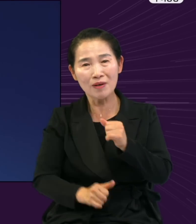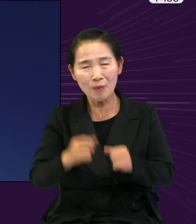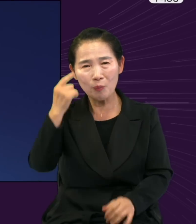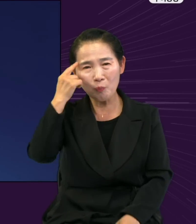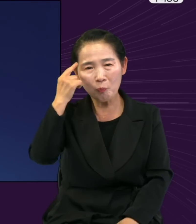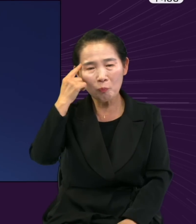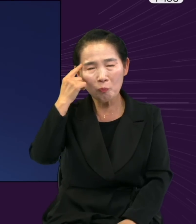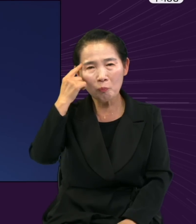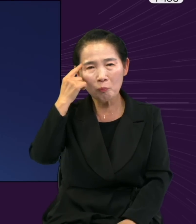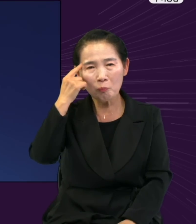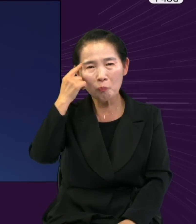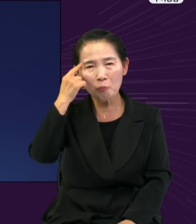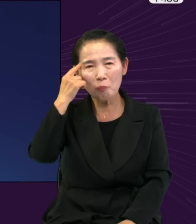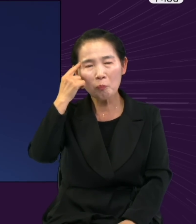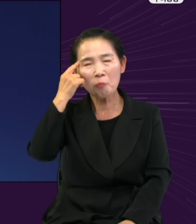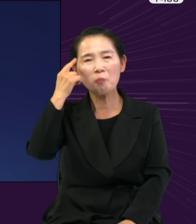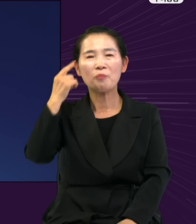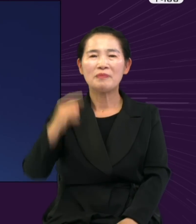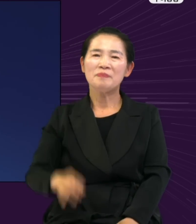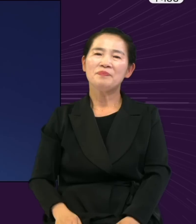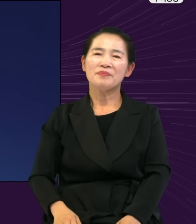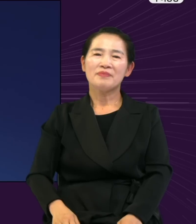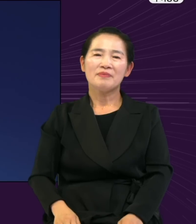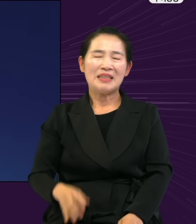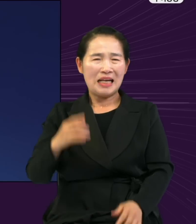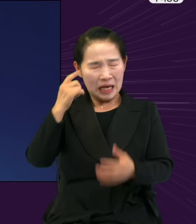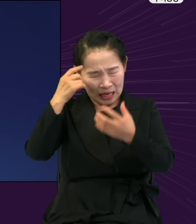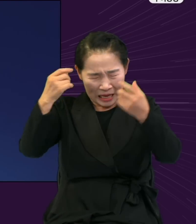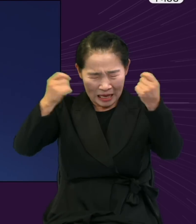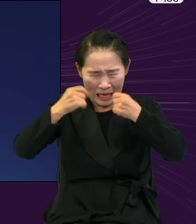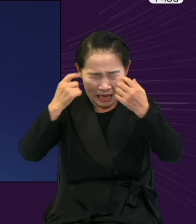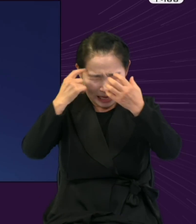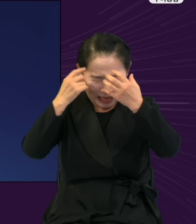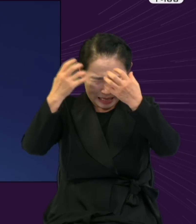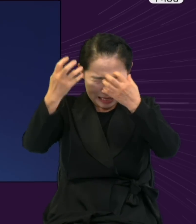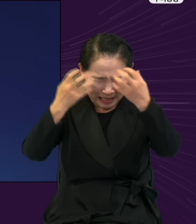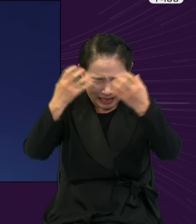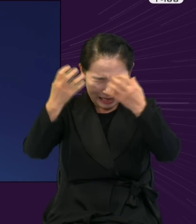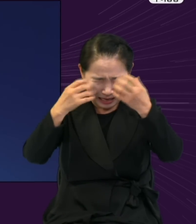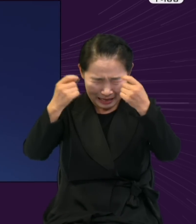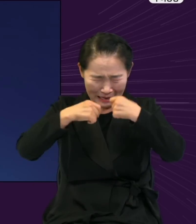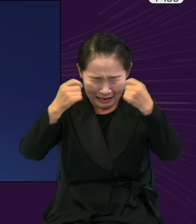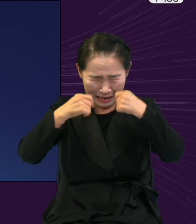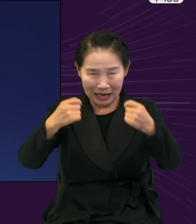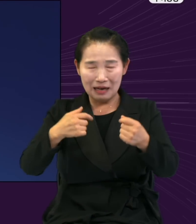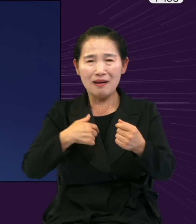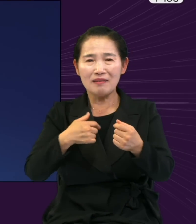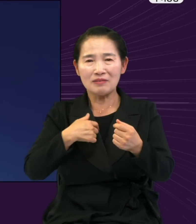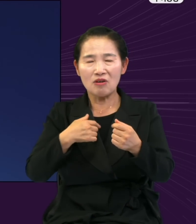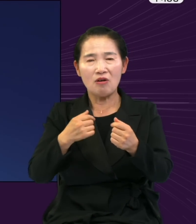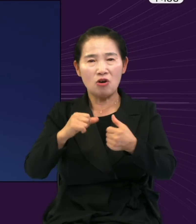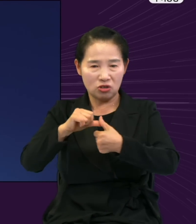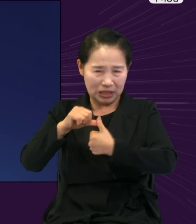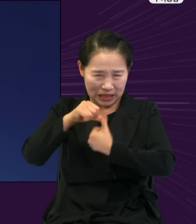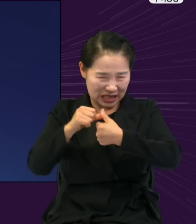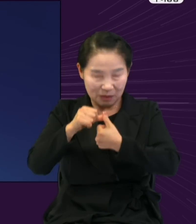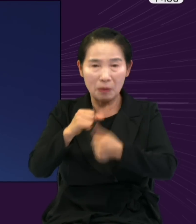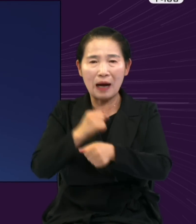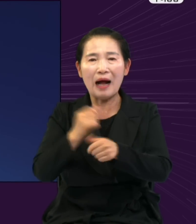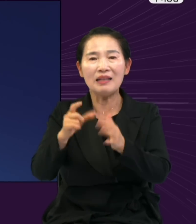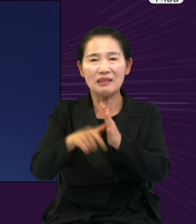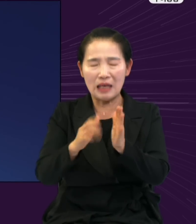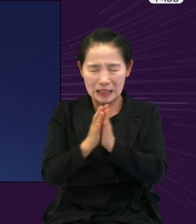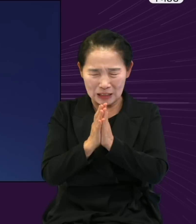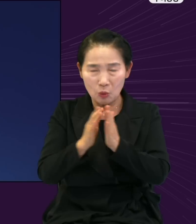제 울음이 좀 미친 듯이 울었거든요. 저는 좀 전투적으로 주님과 씨름을 한답니다. 미친 듯이